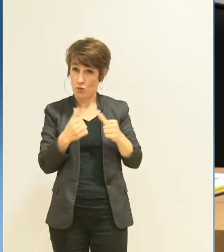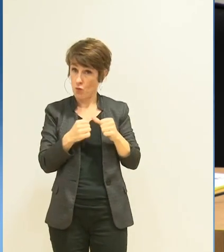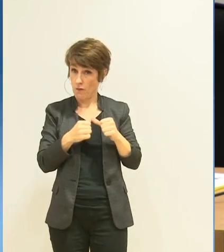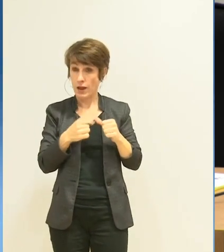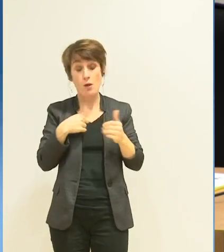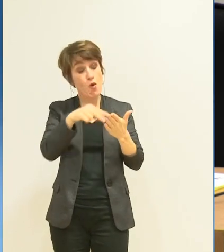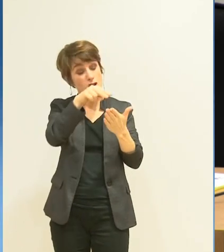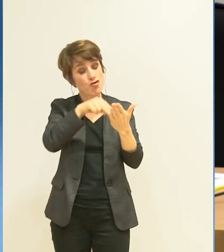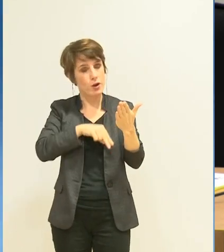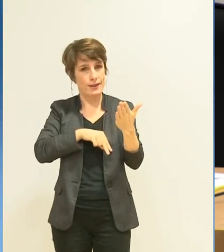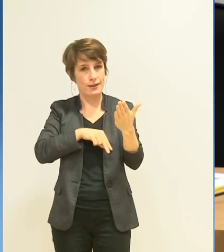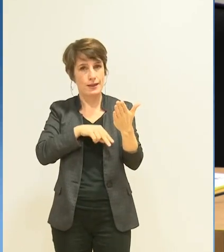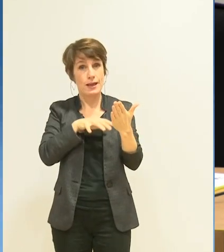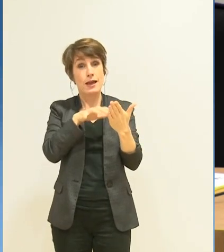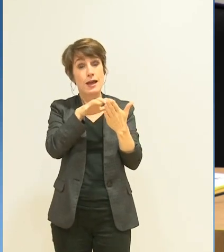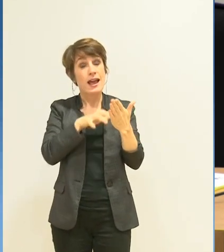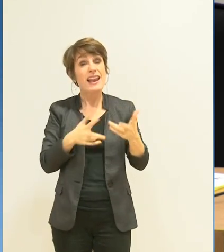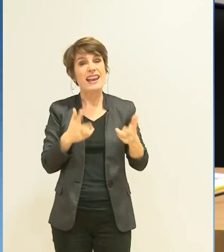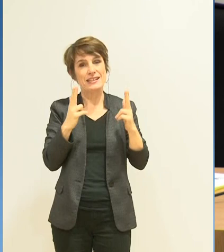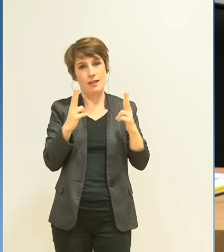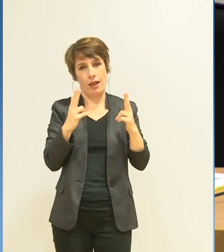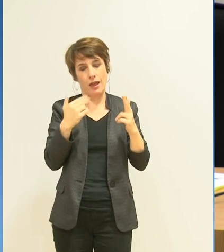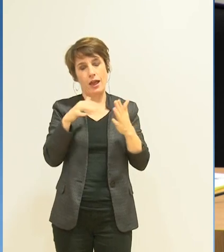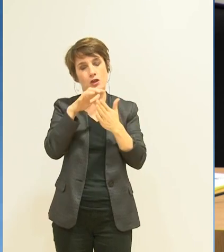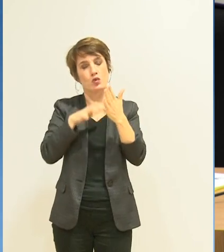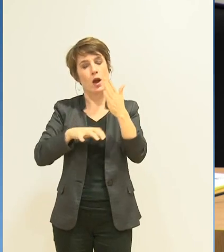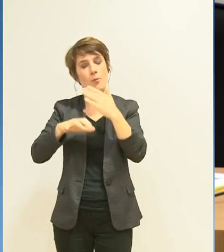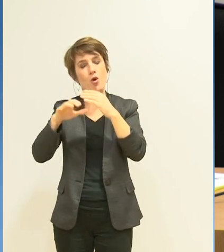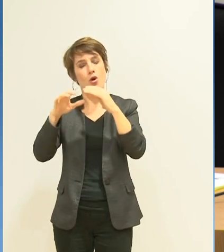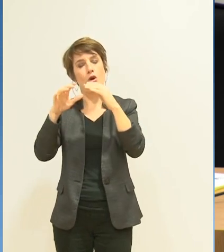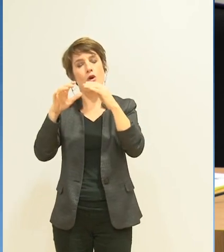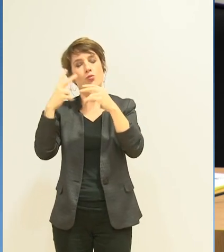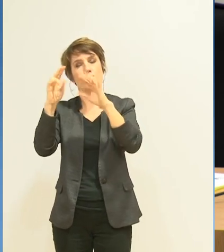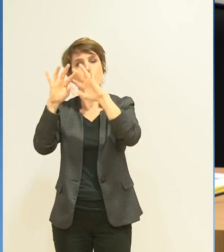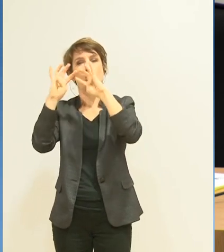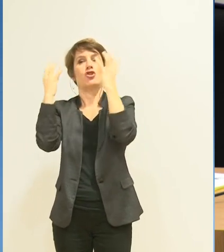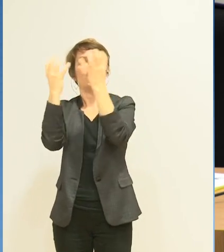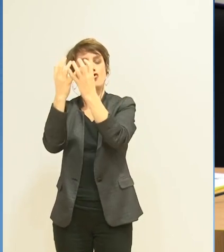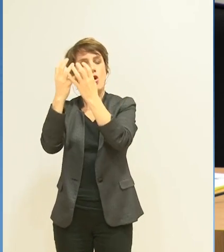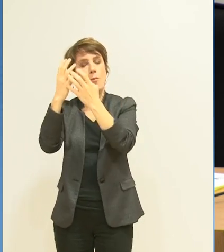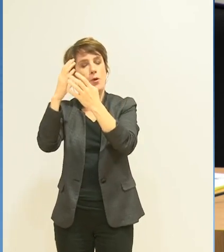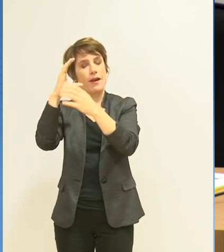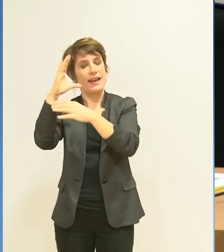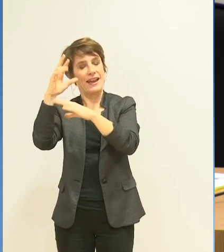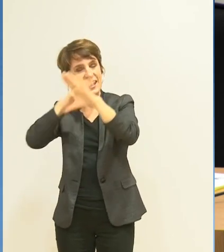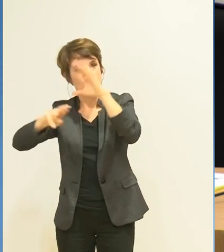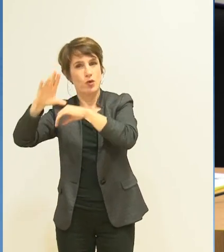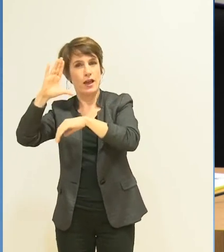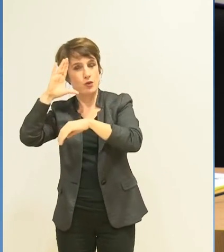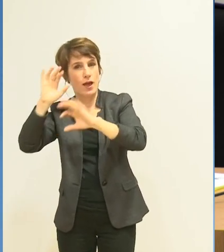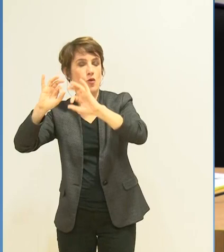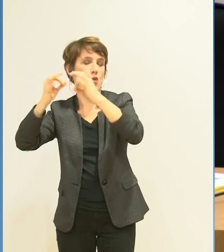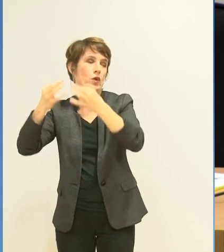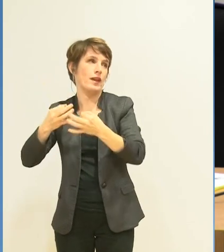d'un bref extrait du rapport de la chambre régionale des comptes une explication nouvelle digérée par les magistrats financiers